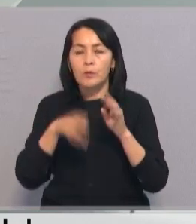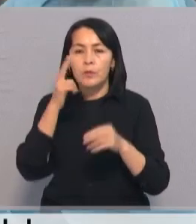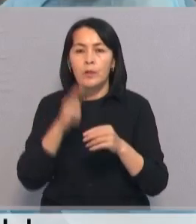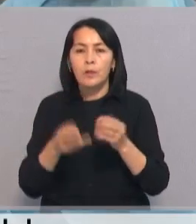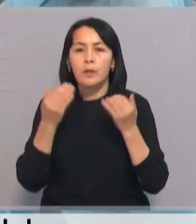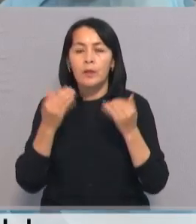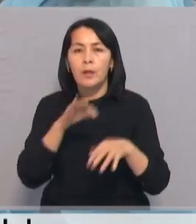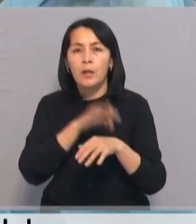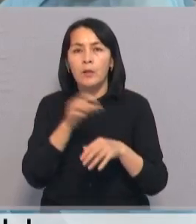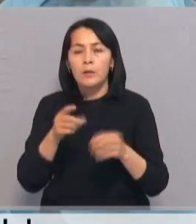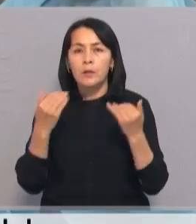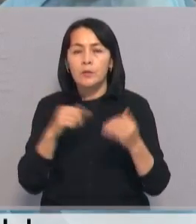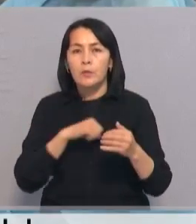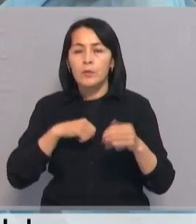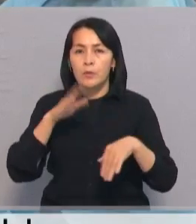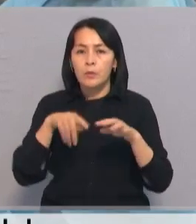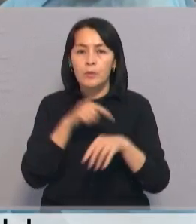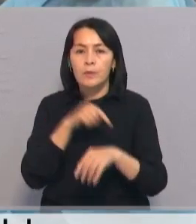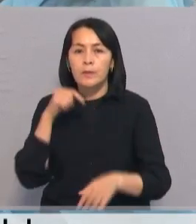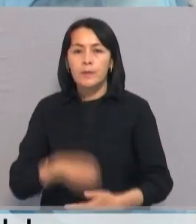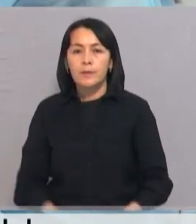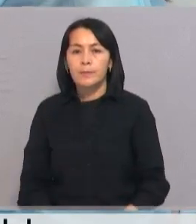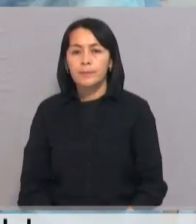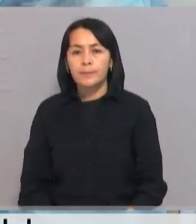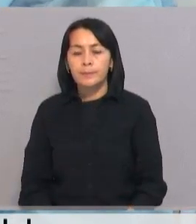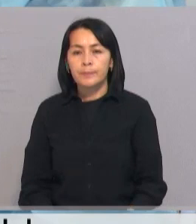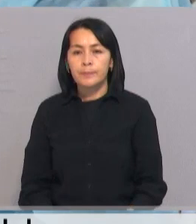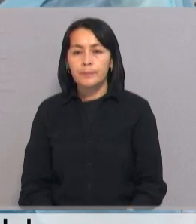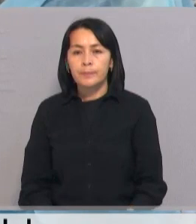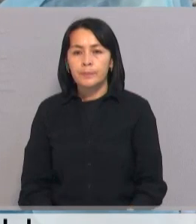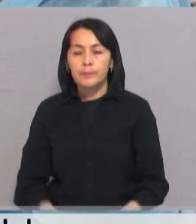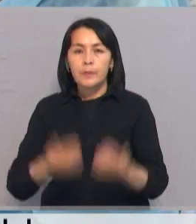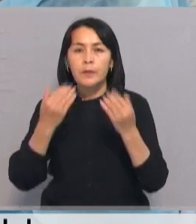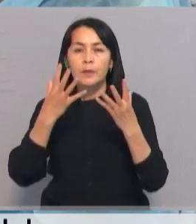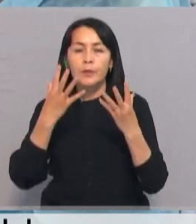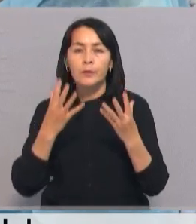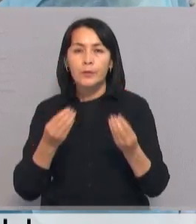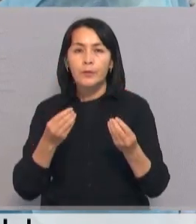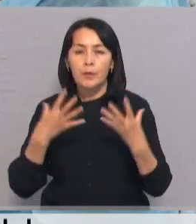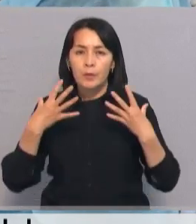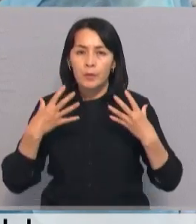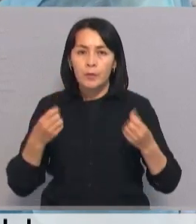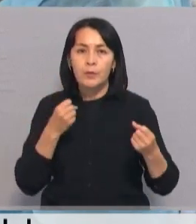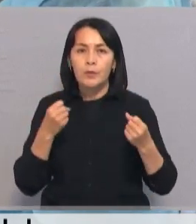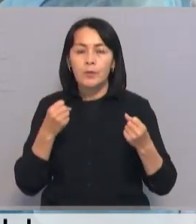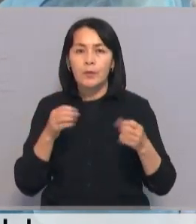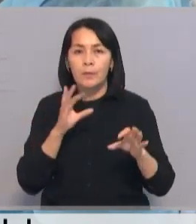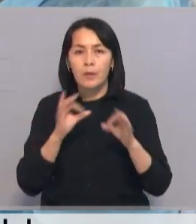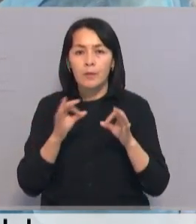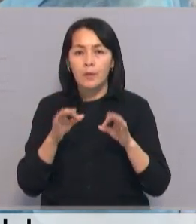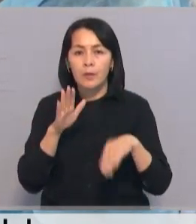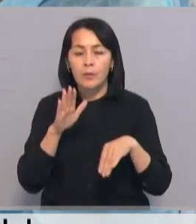аяқтаған. Науқас қазір өзін жақсы сезінеді. Қазір таңда денсаулық жағдайым бірқалыпты.